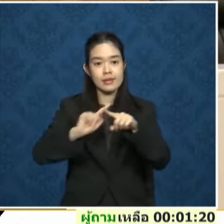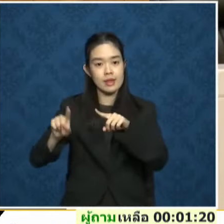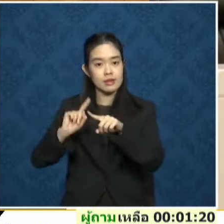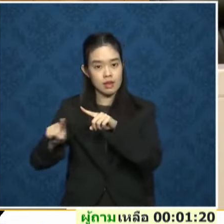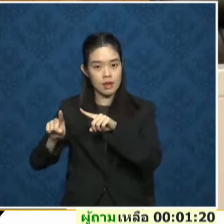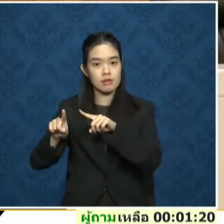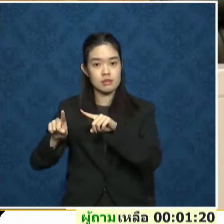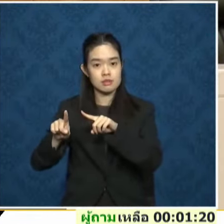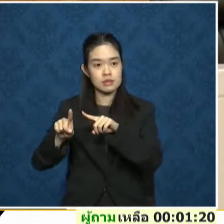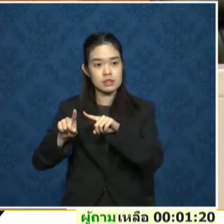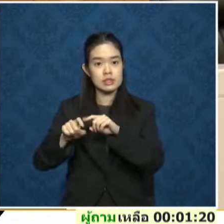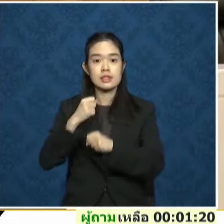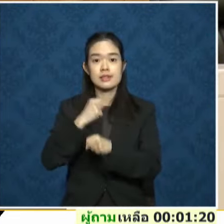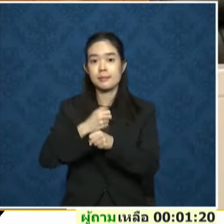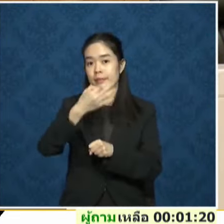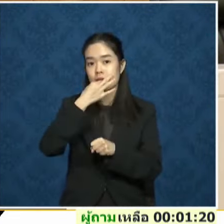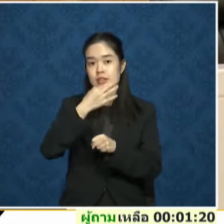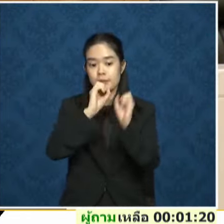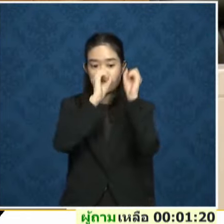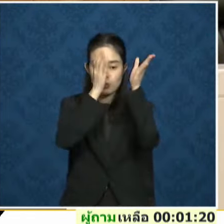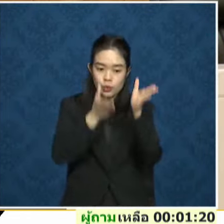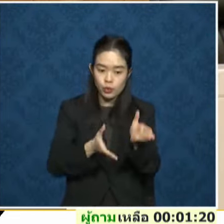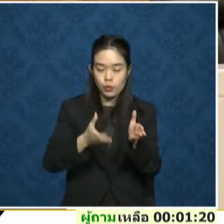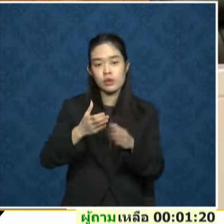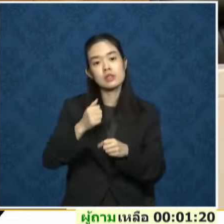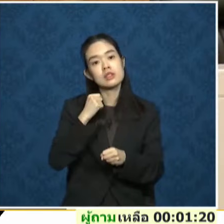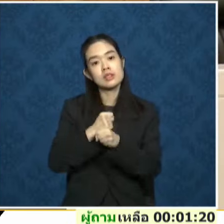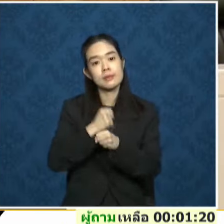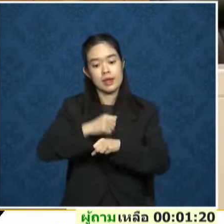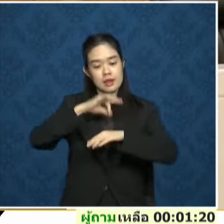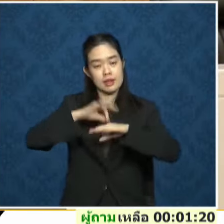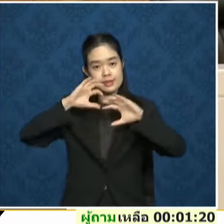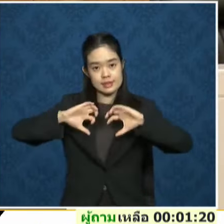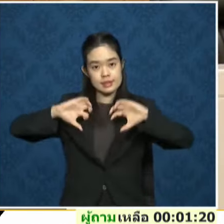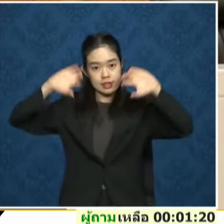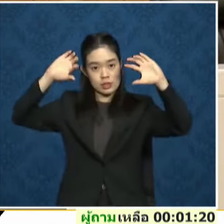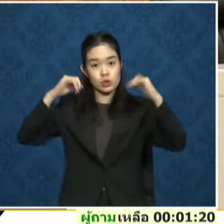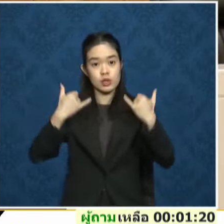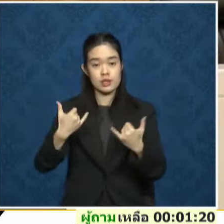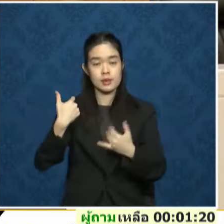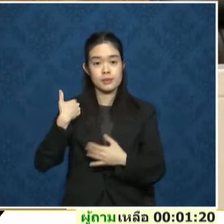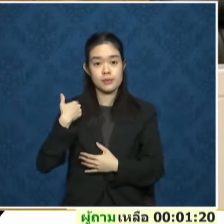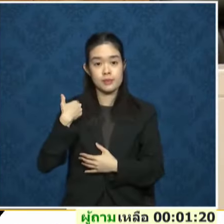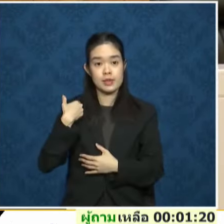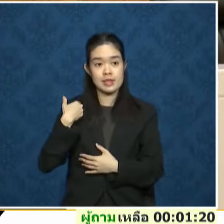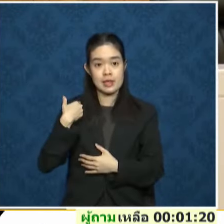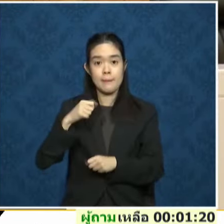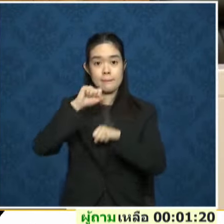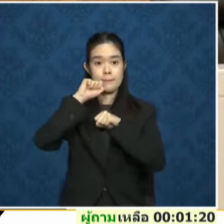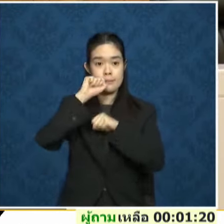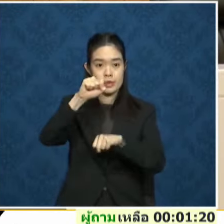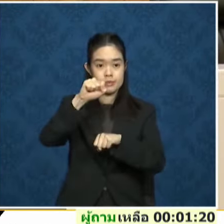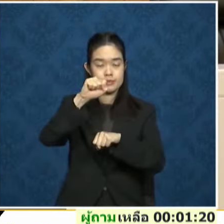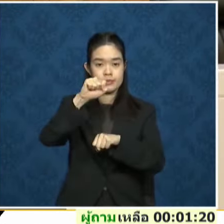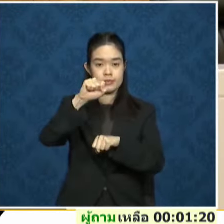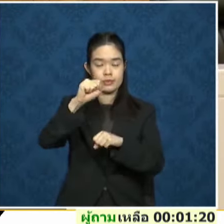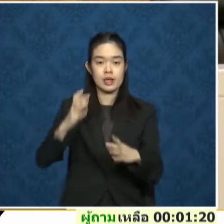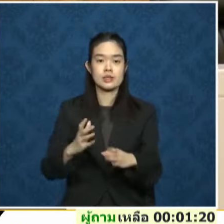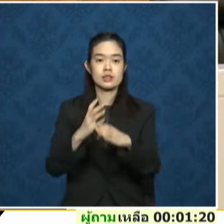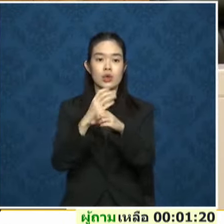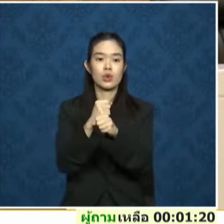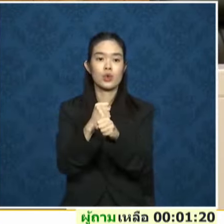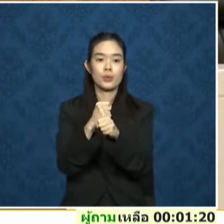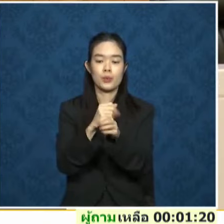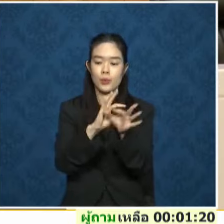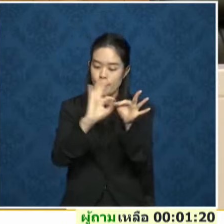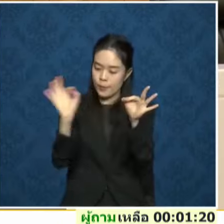ม่ว17/66นั้นมีใจความสรุปเป็นภาษาง่ายๆครับ